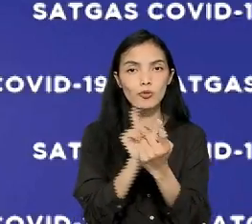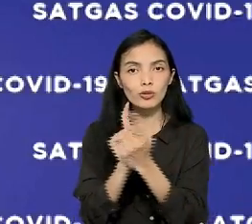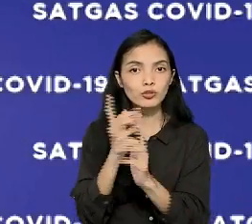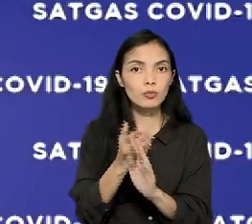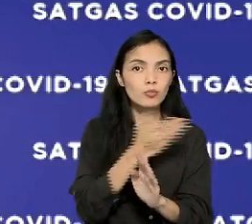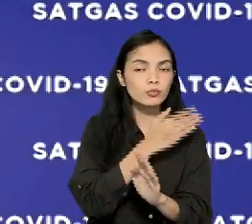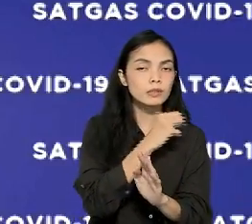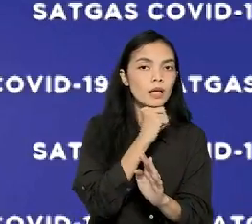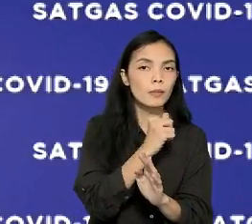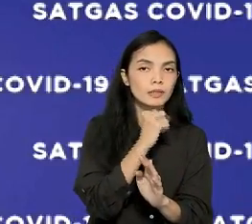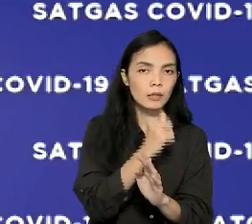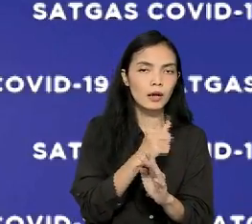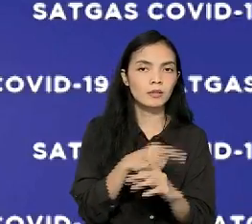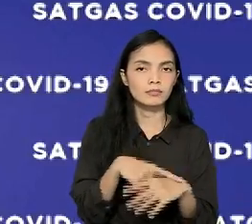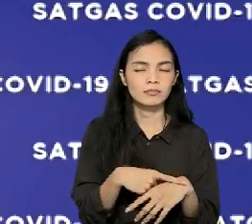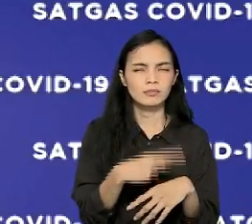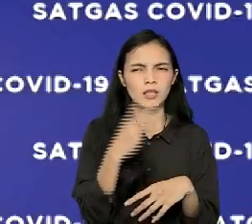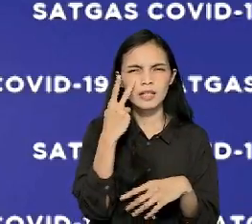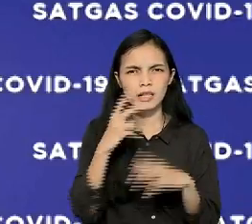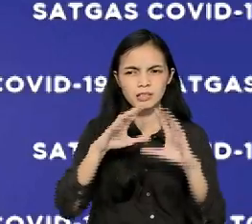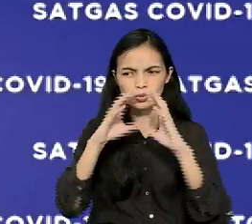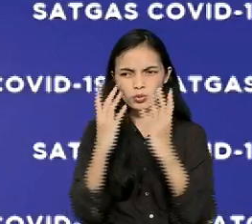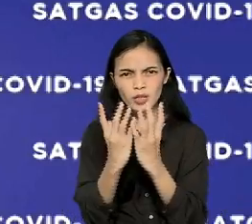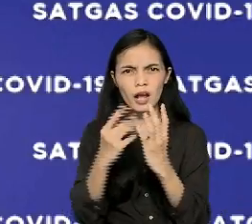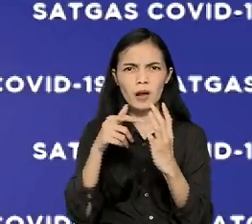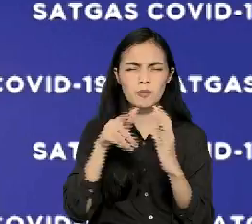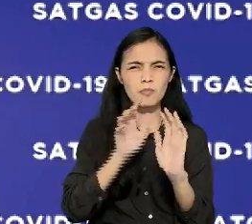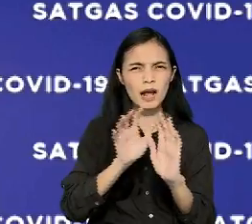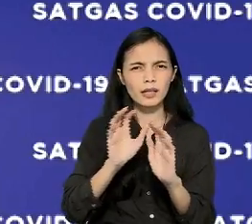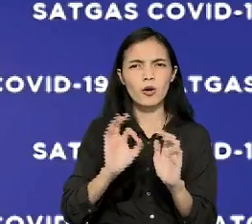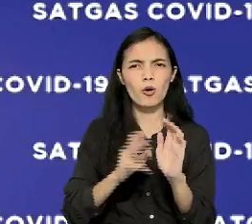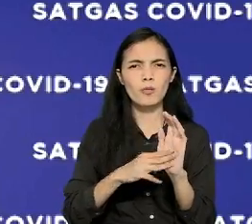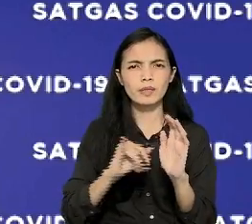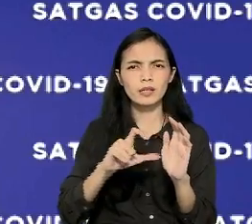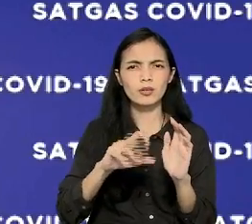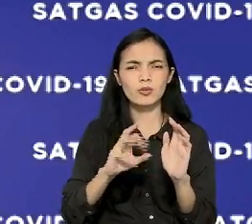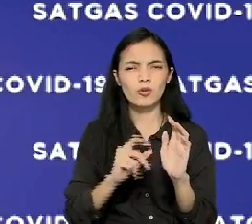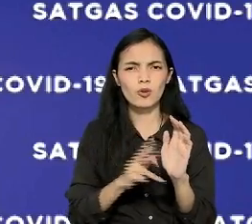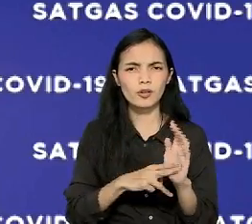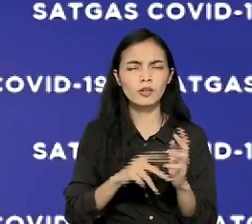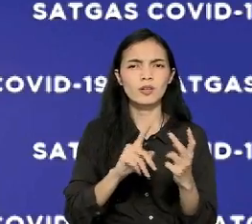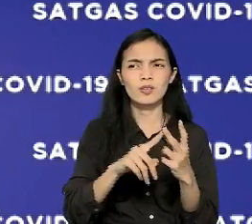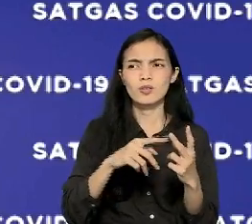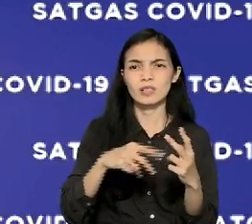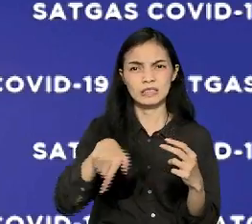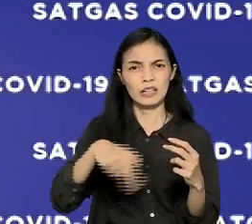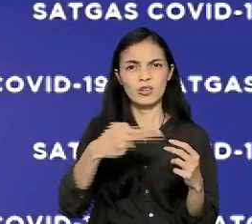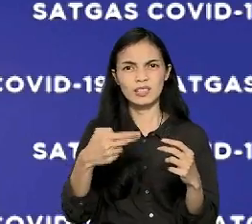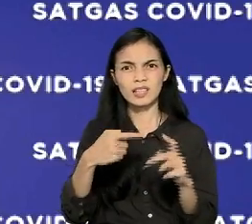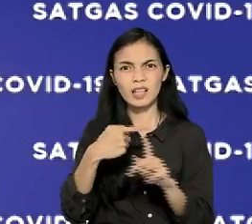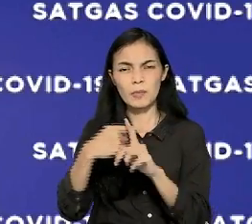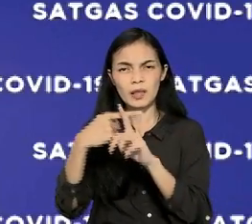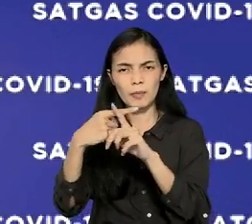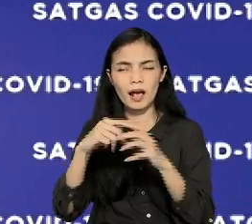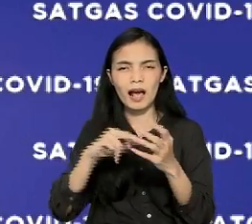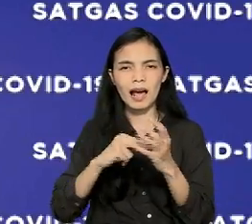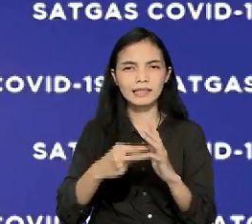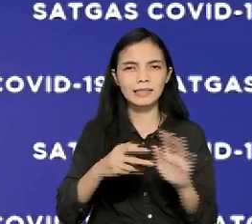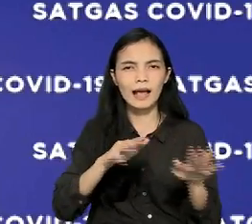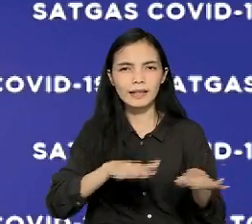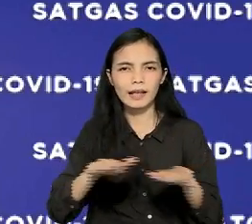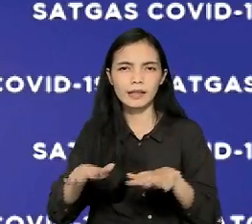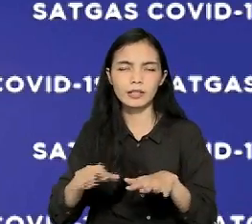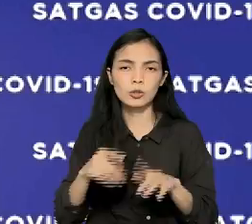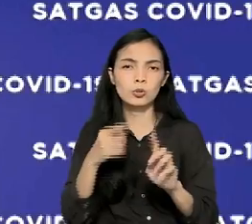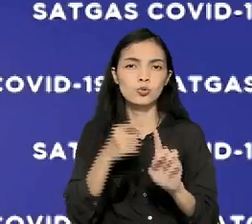yang terus meningkat baik di tingkat global dan nasional, kita harus terus mengantisipasi agar penularan